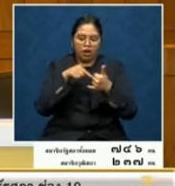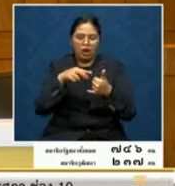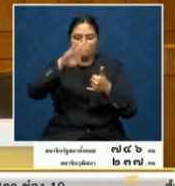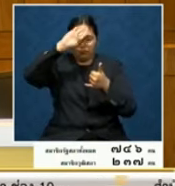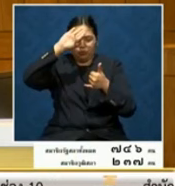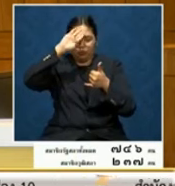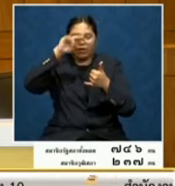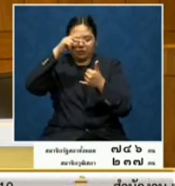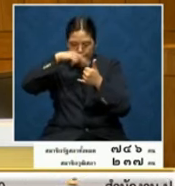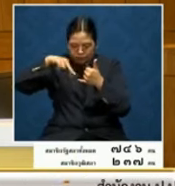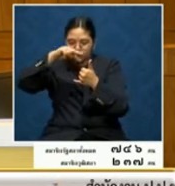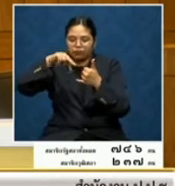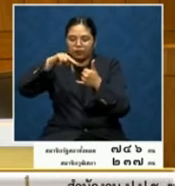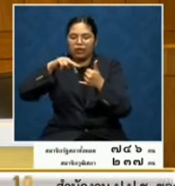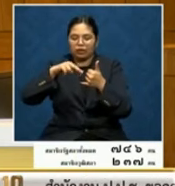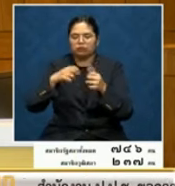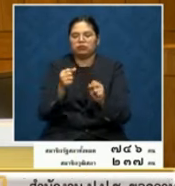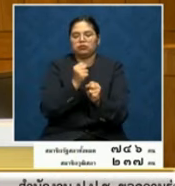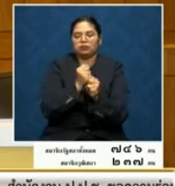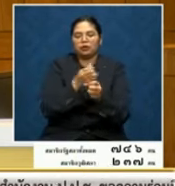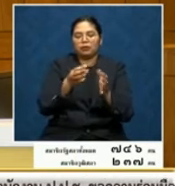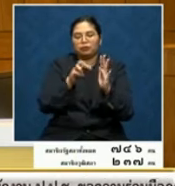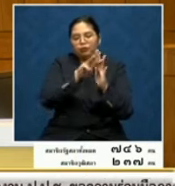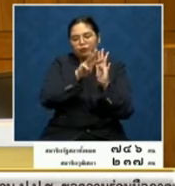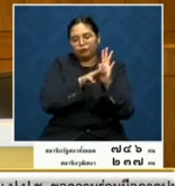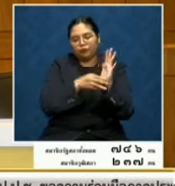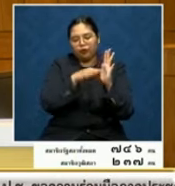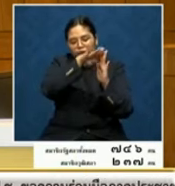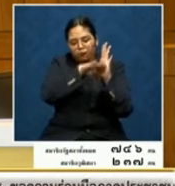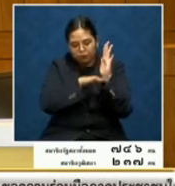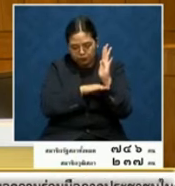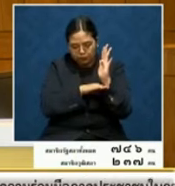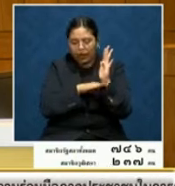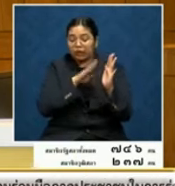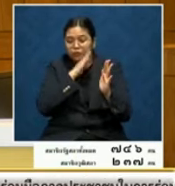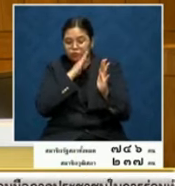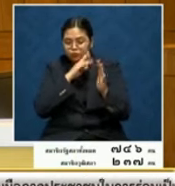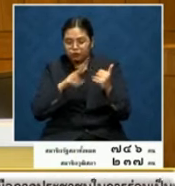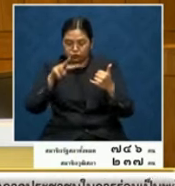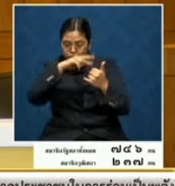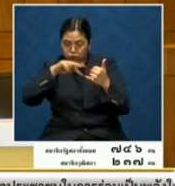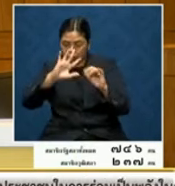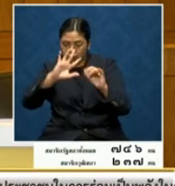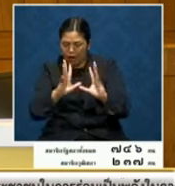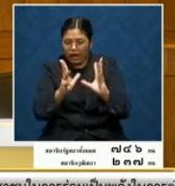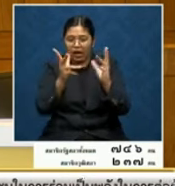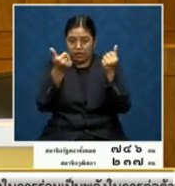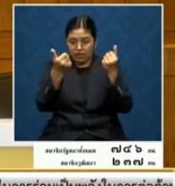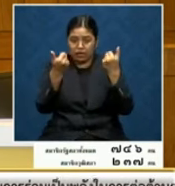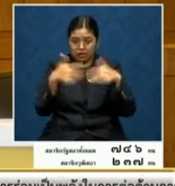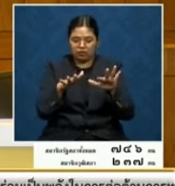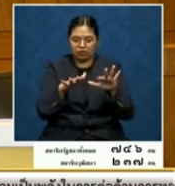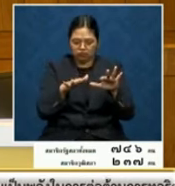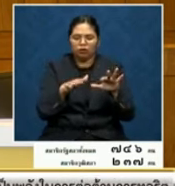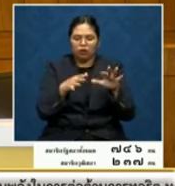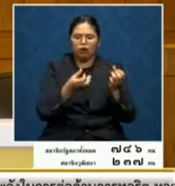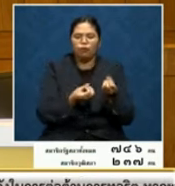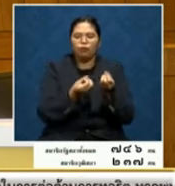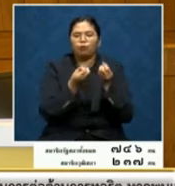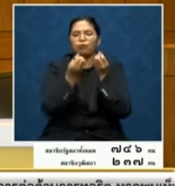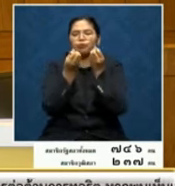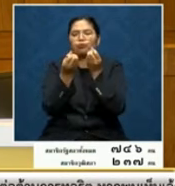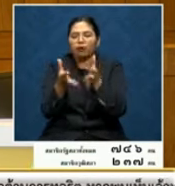นครับสำคัญมากกว่านั้นคือถ้าเกิดรักษาหายแล้วจะทำยังไงที่จะส่งเขากลับคืนสู่